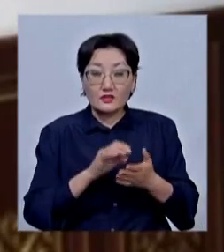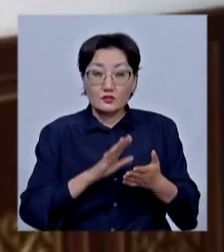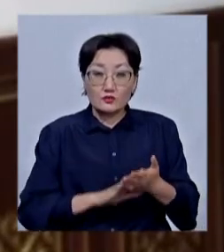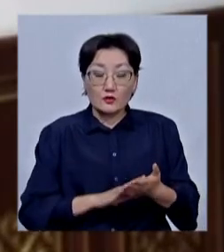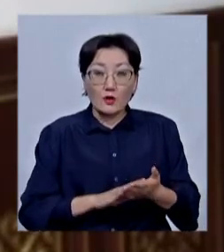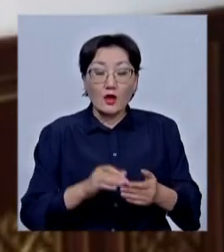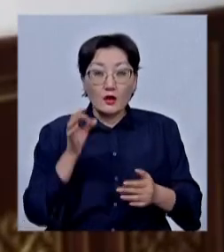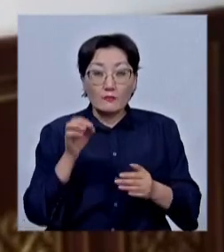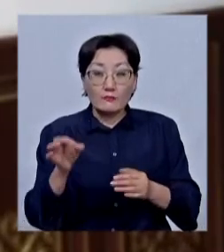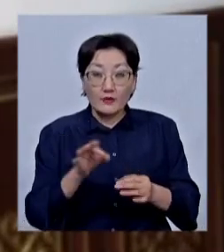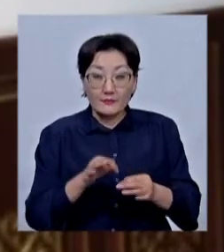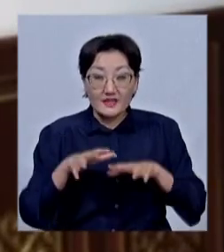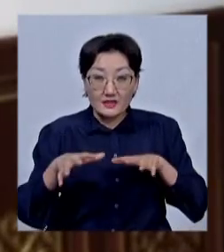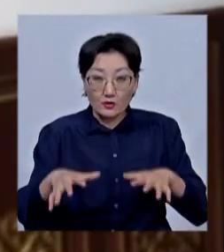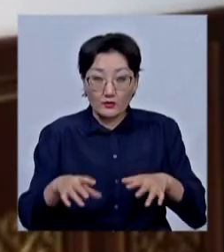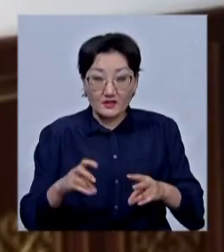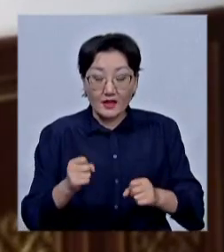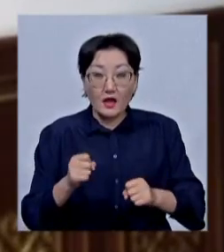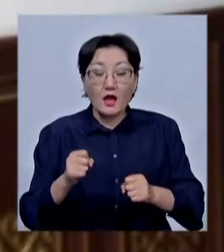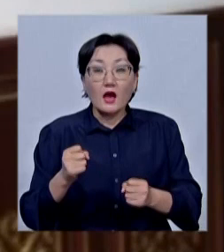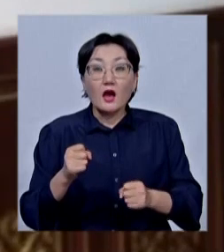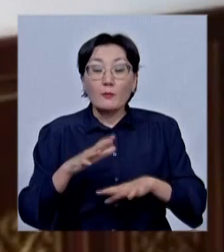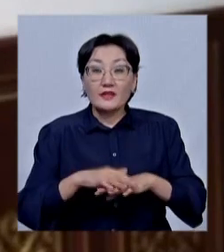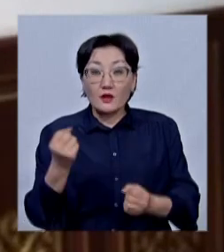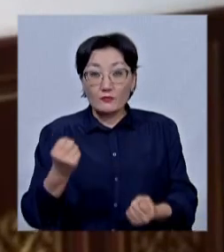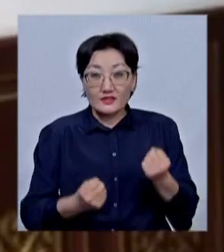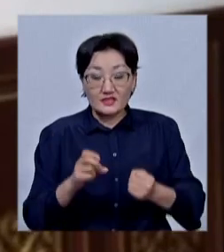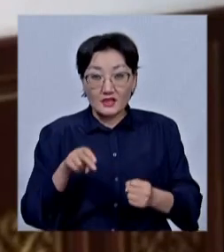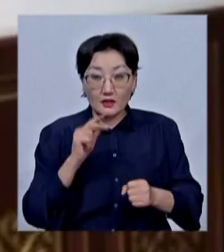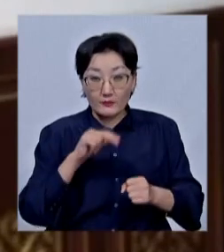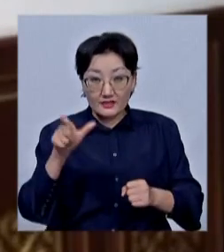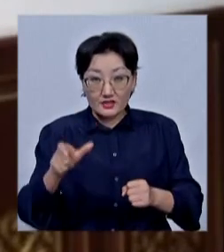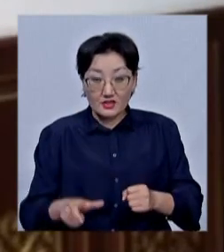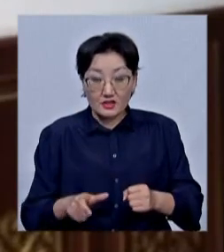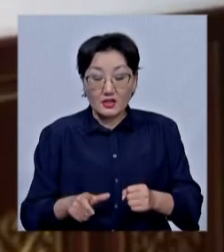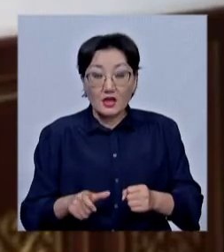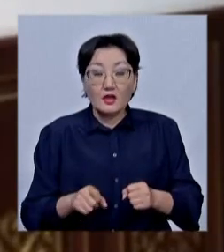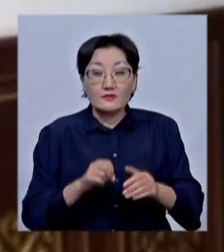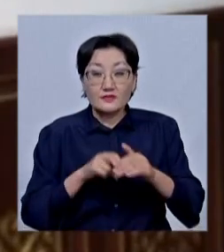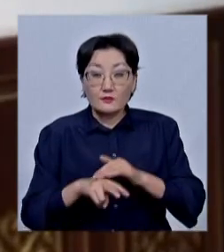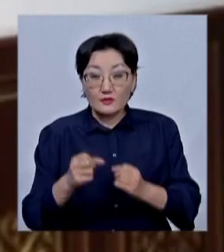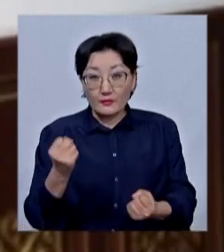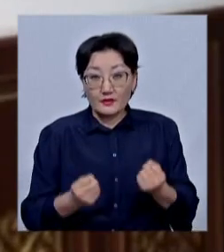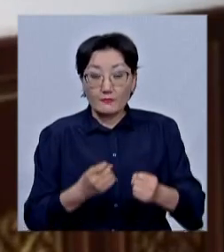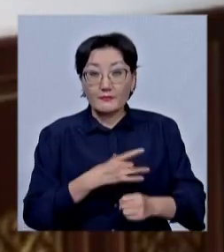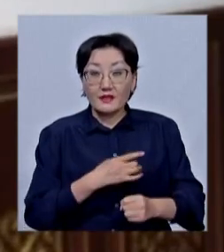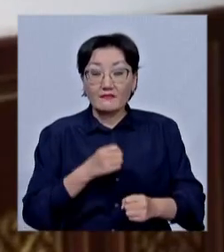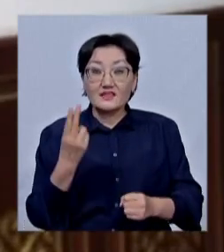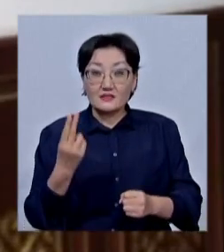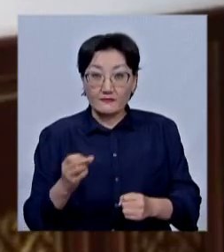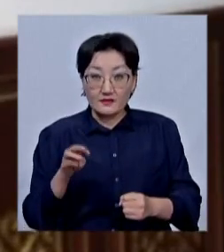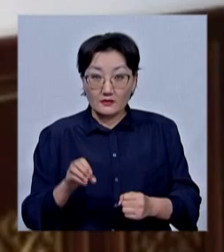зафиксировала момент нападения на инкассаторскую машину и как подозреваемый скрывается на автотранспорте белого